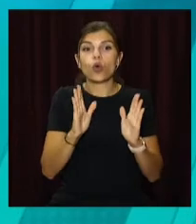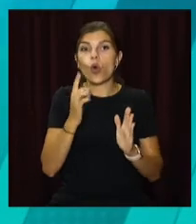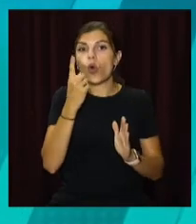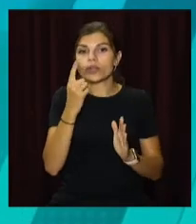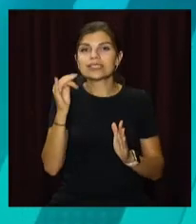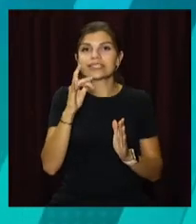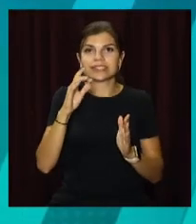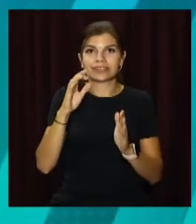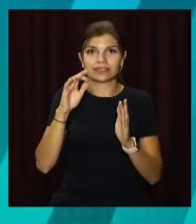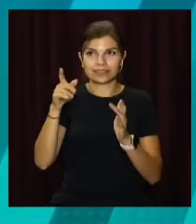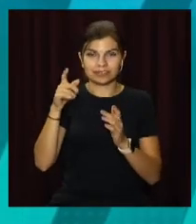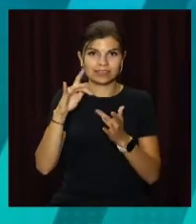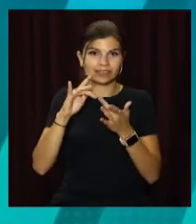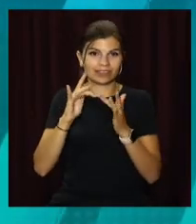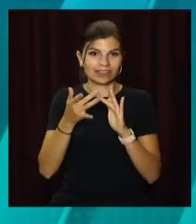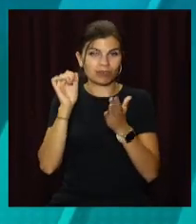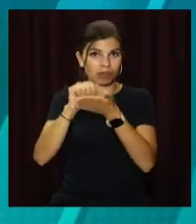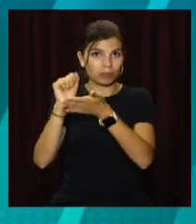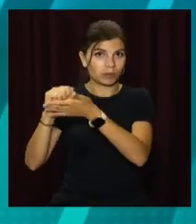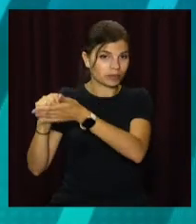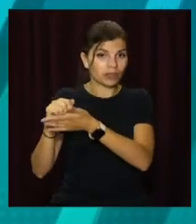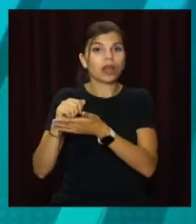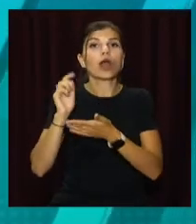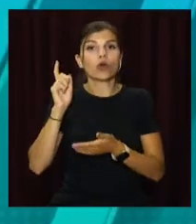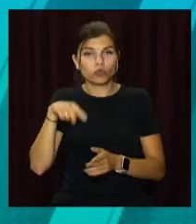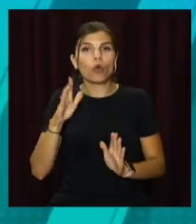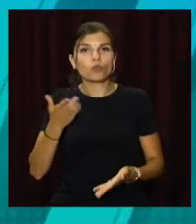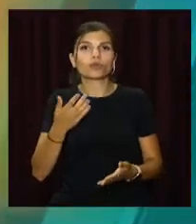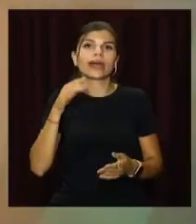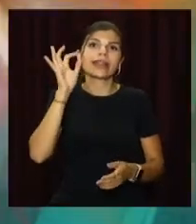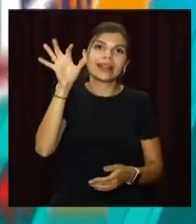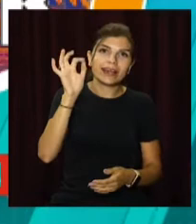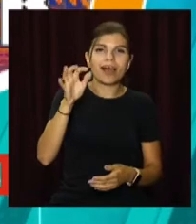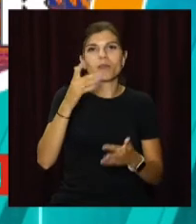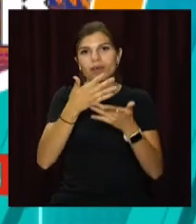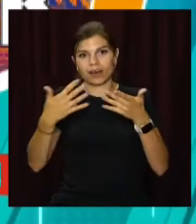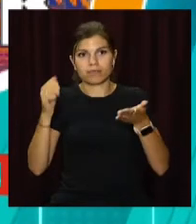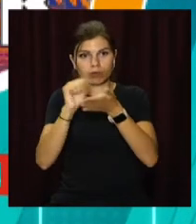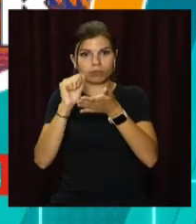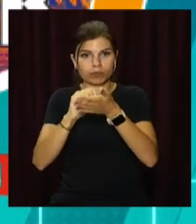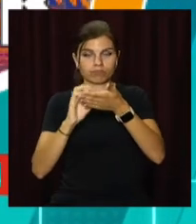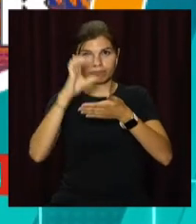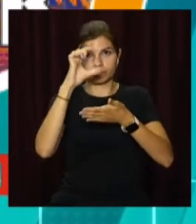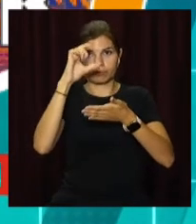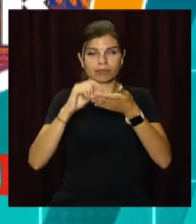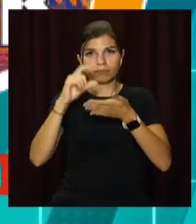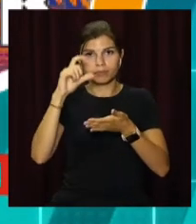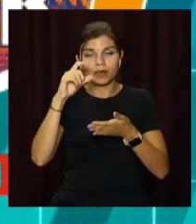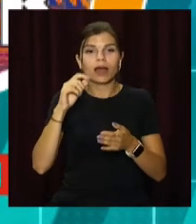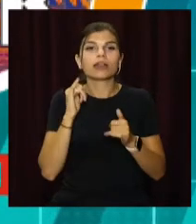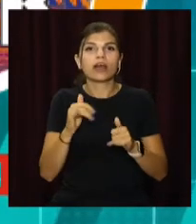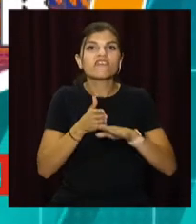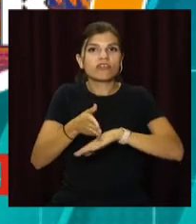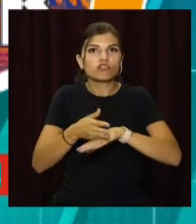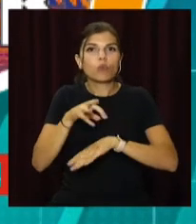із соцмереж. Надалі наліпки використовуватимуть і в інших месенджерах, а також на його основі розроблять сувенірну продукцію для відвідувачів